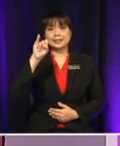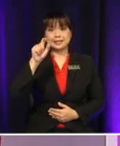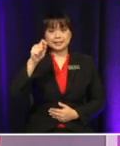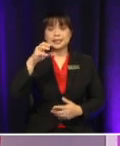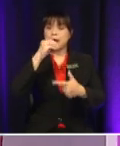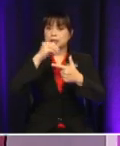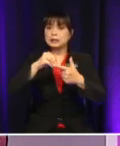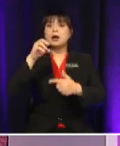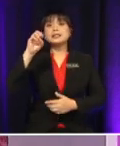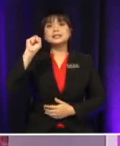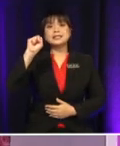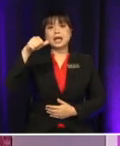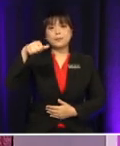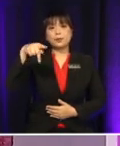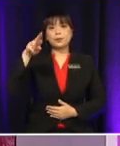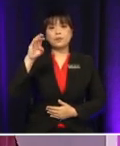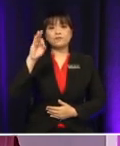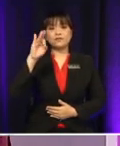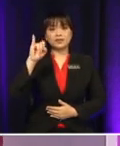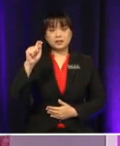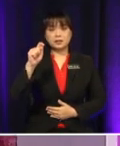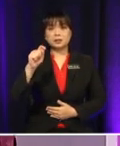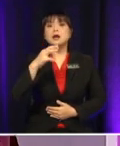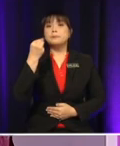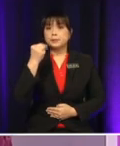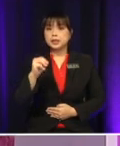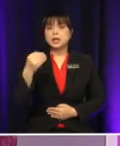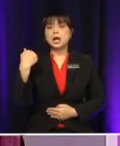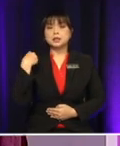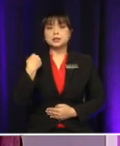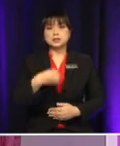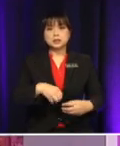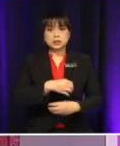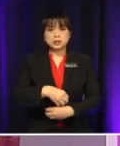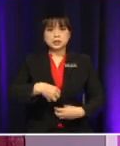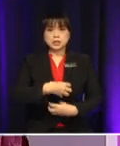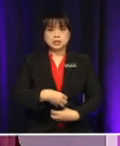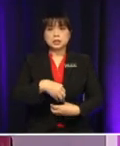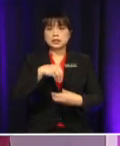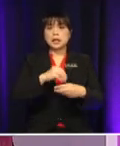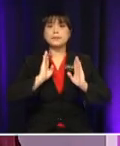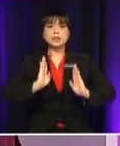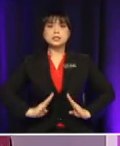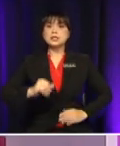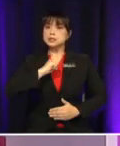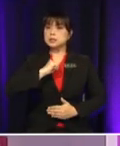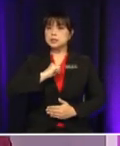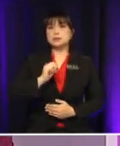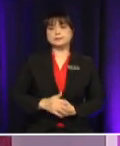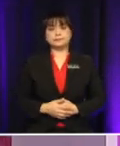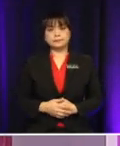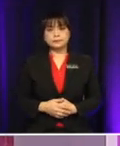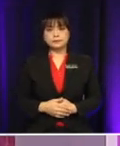tidak mempunyai sistem pencernaan di dalam badan mereka Fika mereka perlu mencernakan di luar